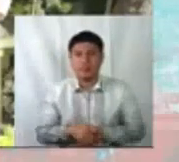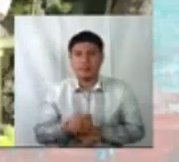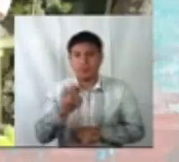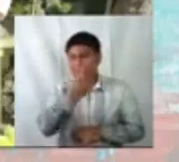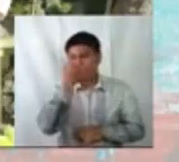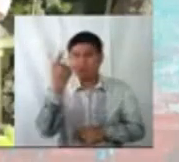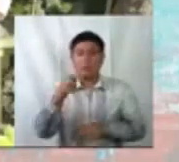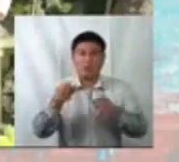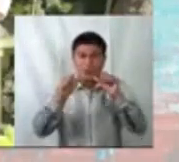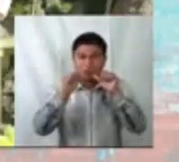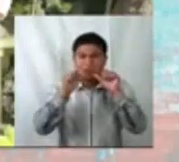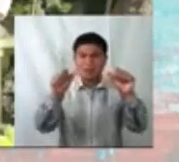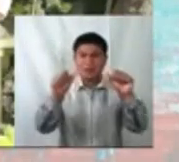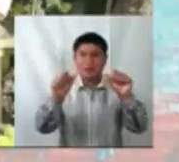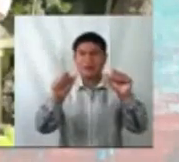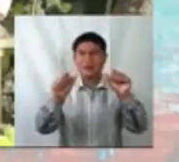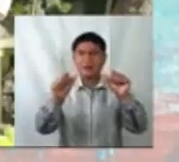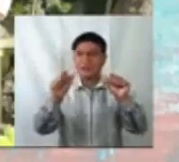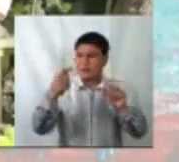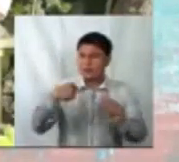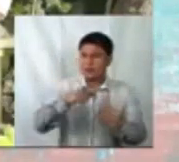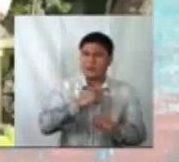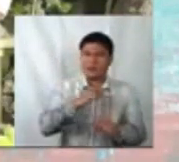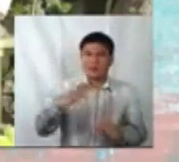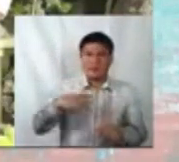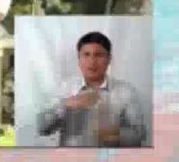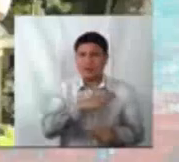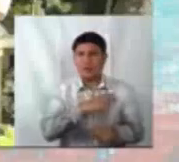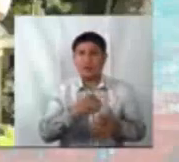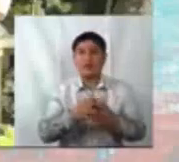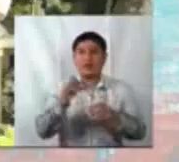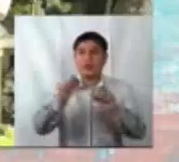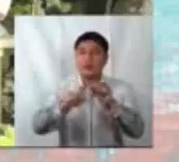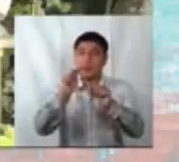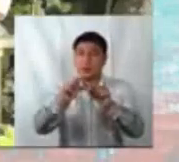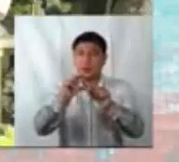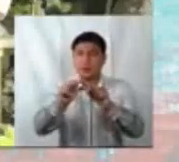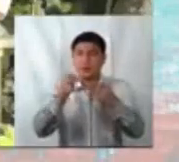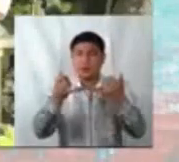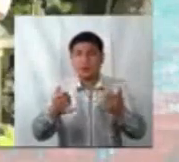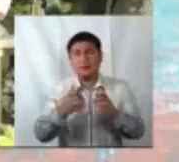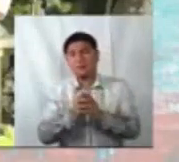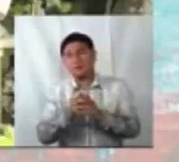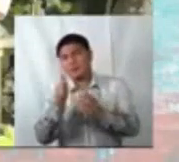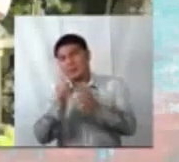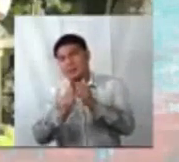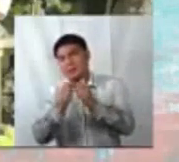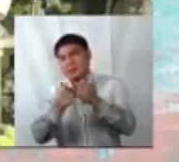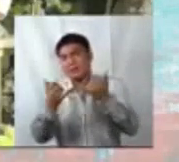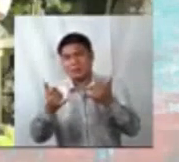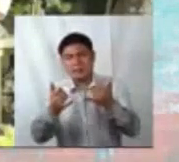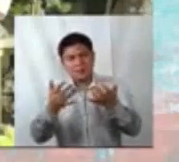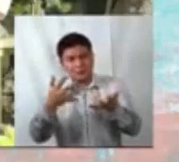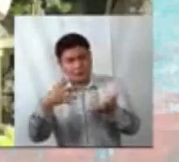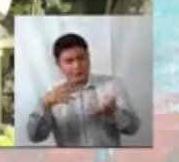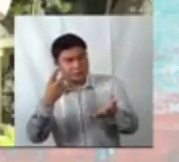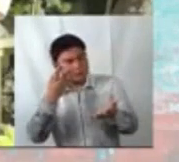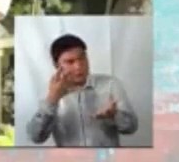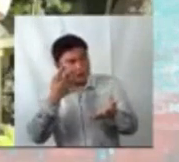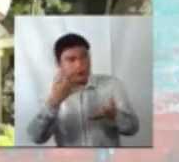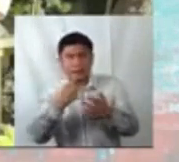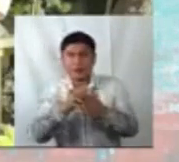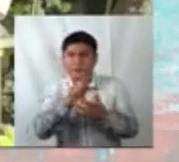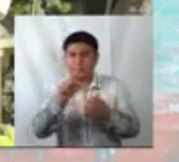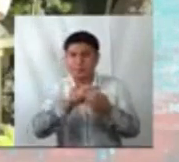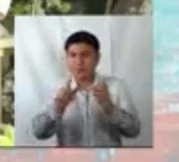ng ating Kongreso eh. So yeah. we're just trying to reconcile what we learned in political science when we talk about the